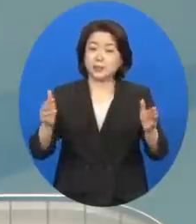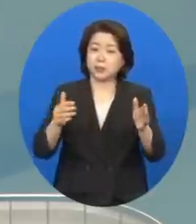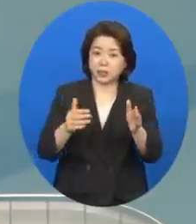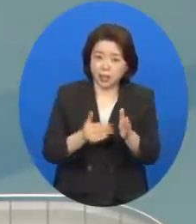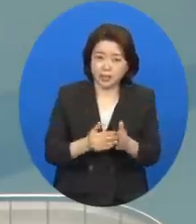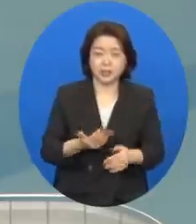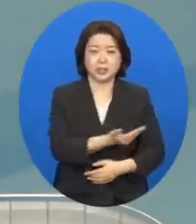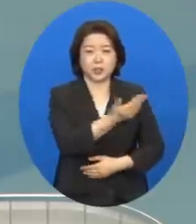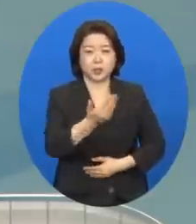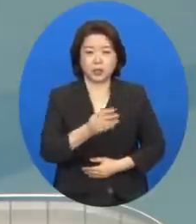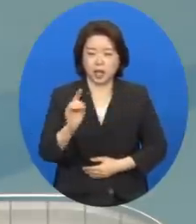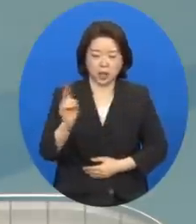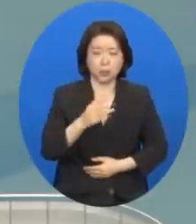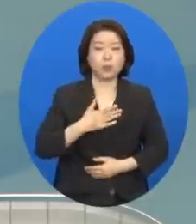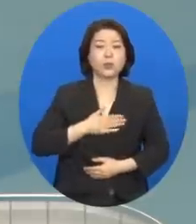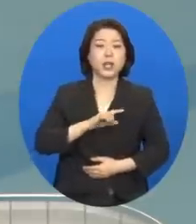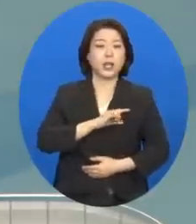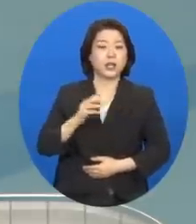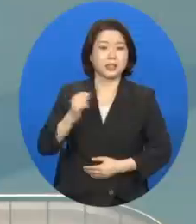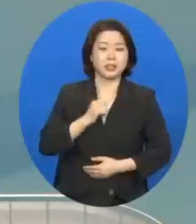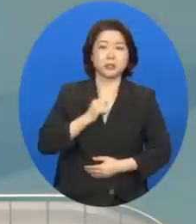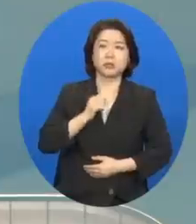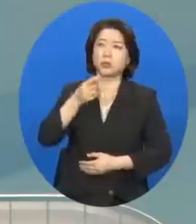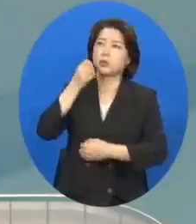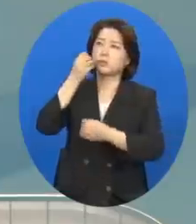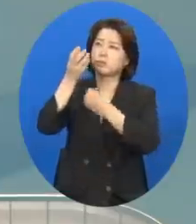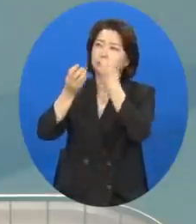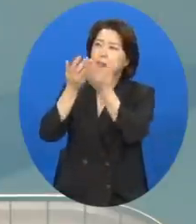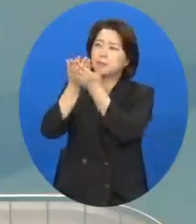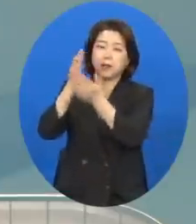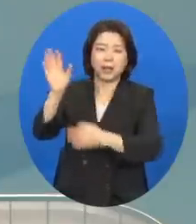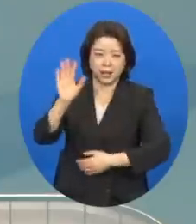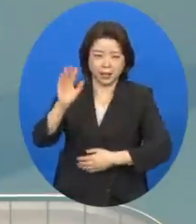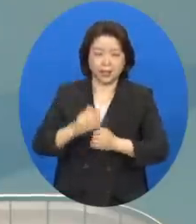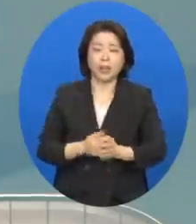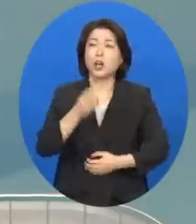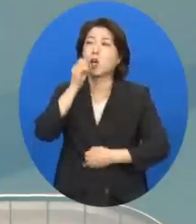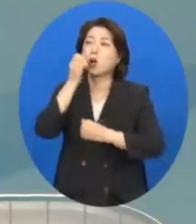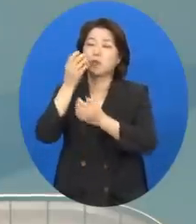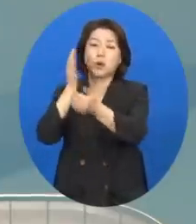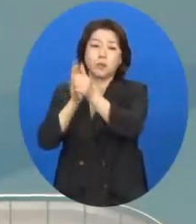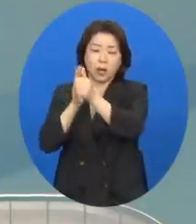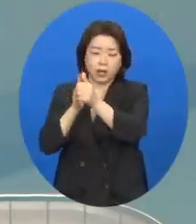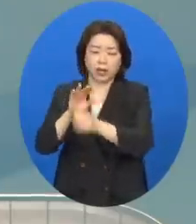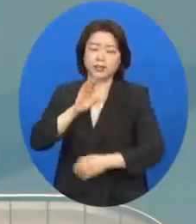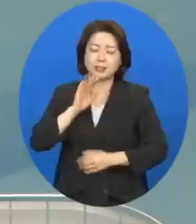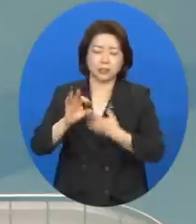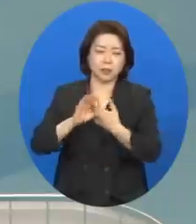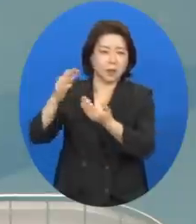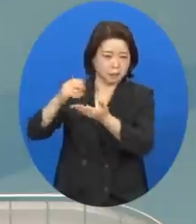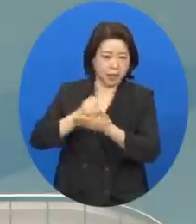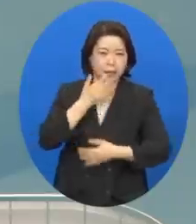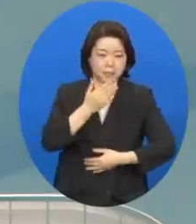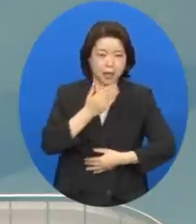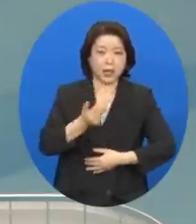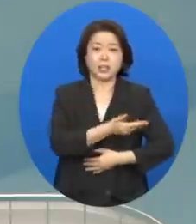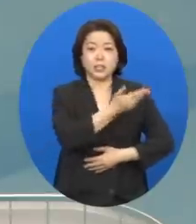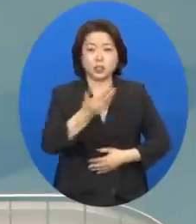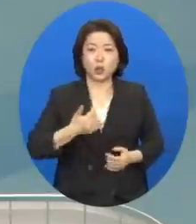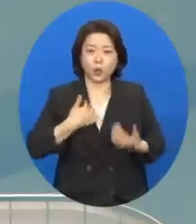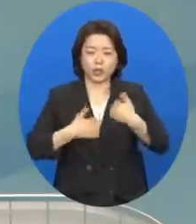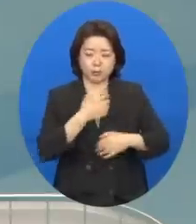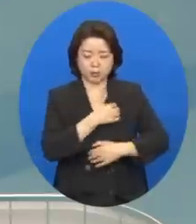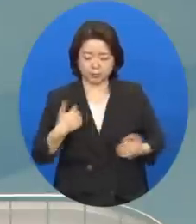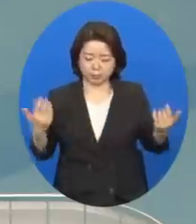지금까지는 너희가 아무것도 내 이름으로 구하지 않았다. 구하여라 그러면 받을 것이다. 그래서 너희의 기쁨이 넘치게